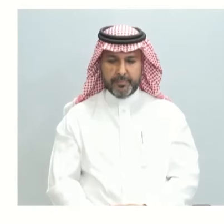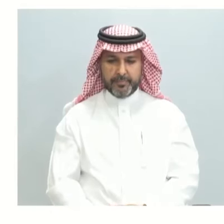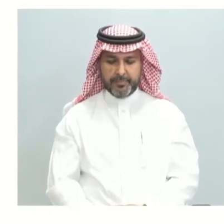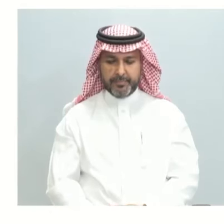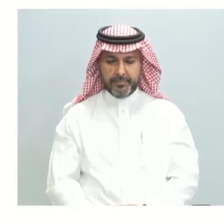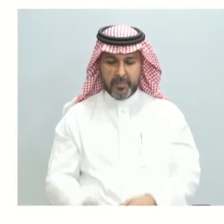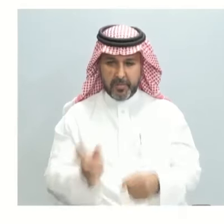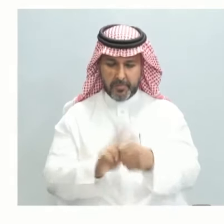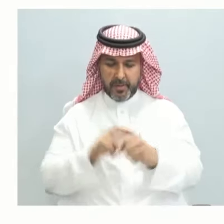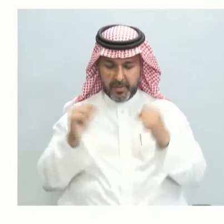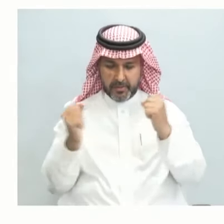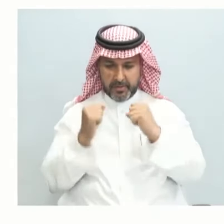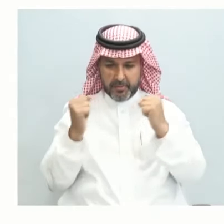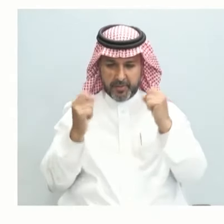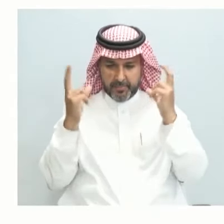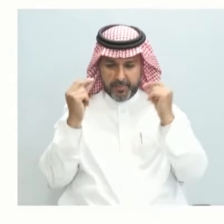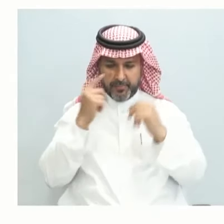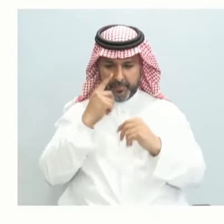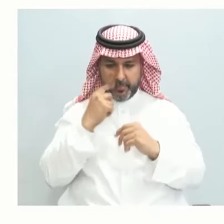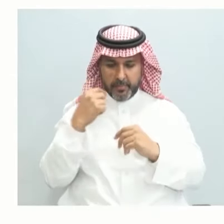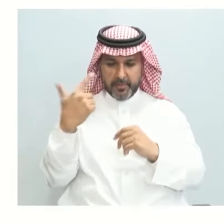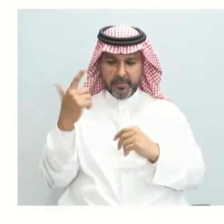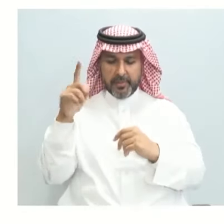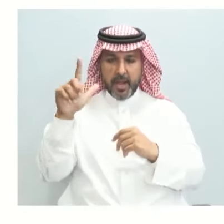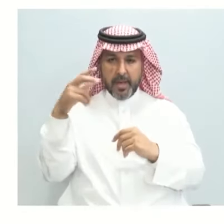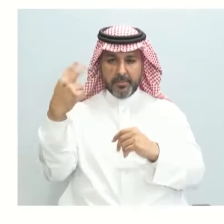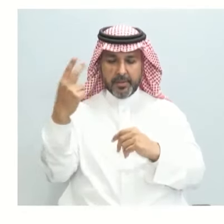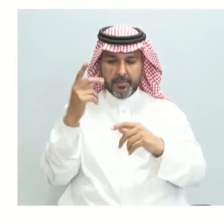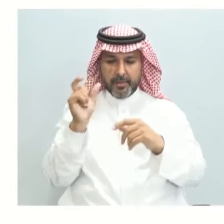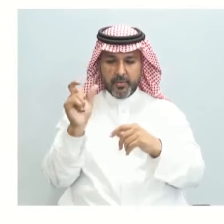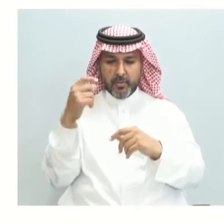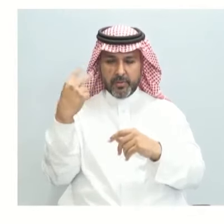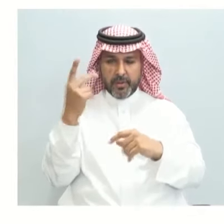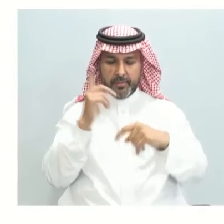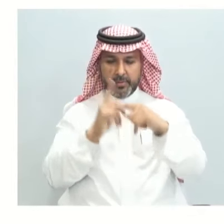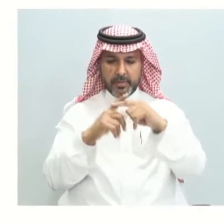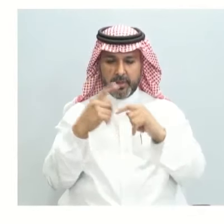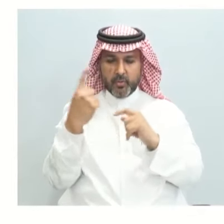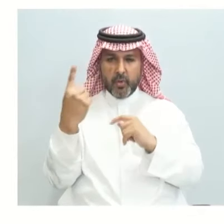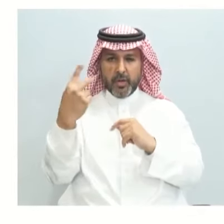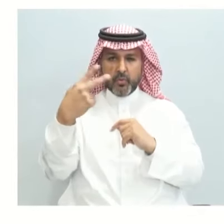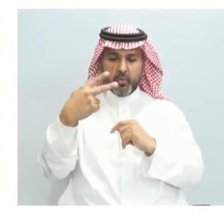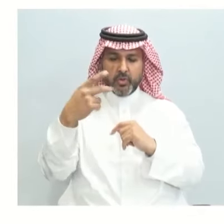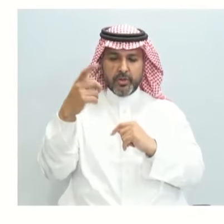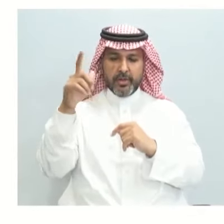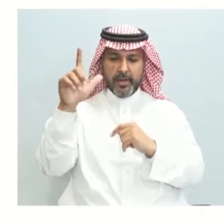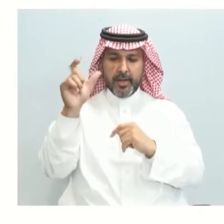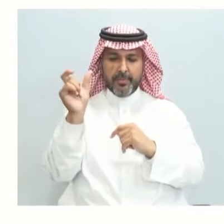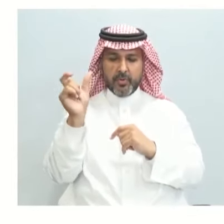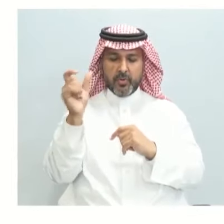مساله اخرى من فقره تحقق من فهمك 7000 تربيع نون تربيع زائد 21 لام نون تربيع